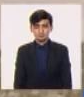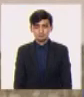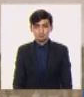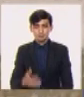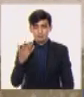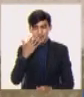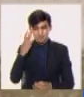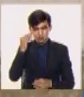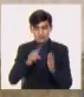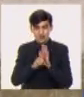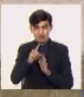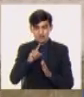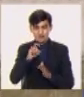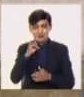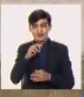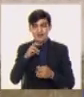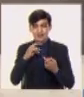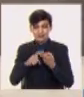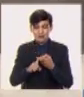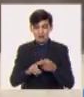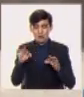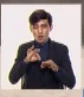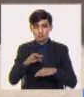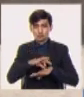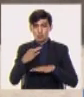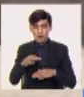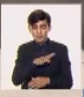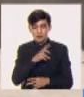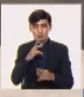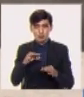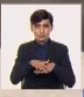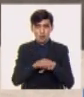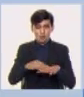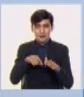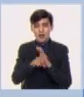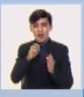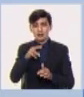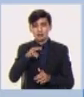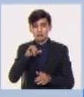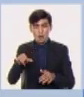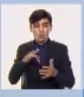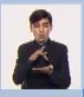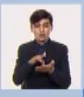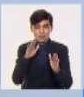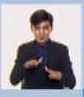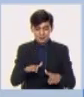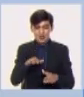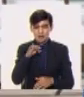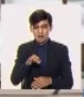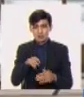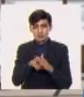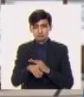5-ші шілдеден бастап Маңғыстауда карантин шаралары күшейтілген. Қаулыға сәйкес халық көп жиналатын Ақтау қаласындағы қоғамдық жағажайлардың